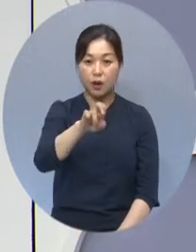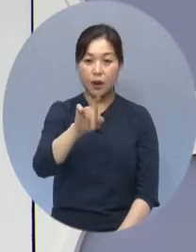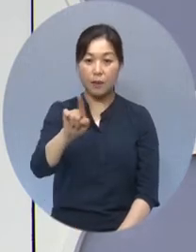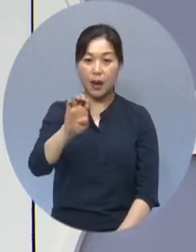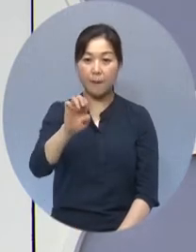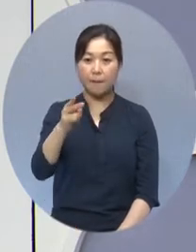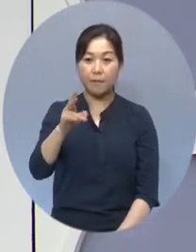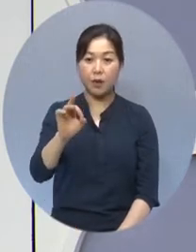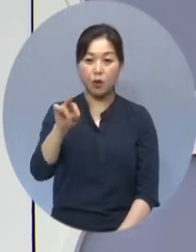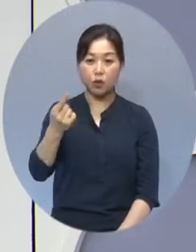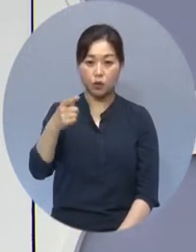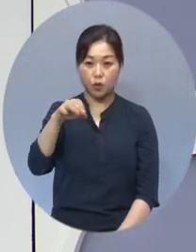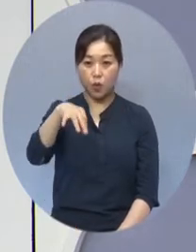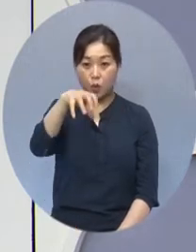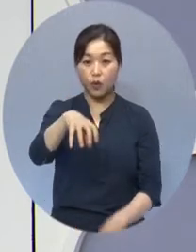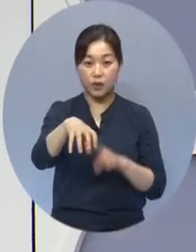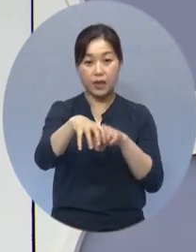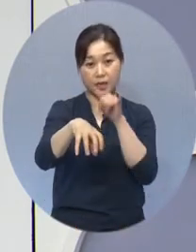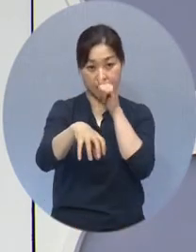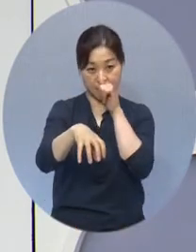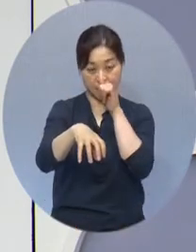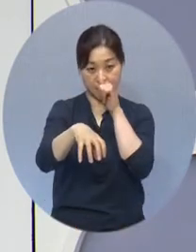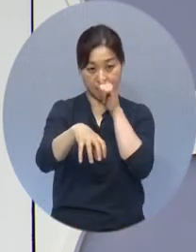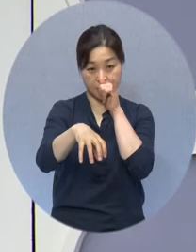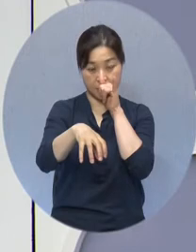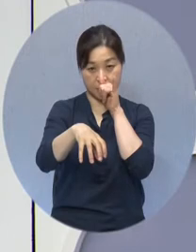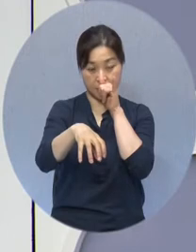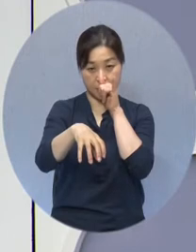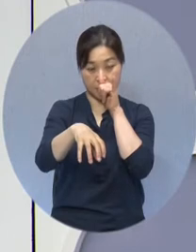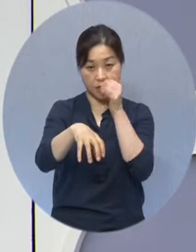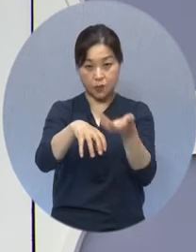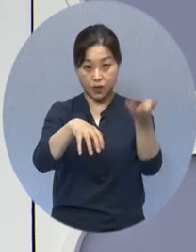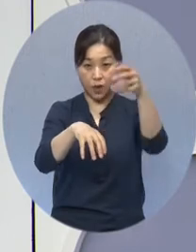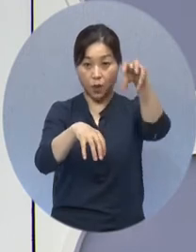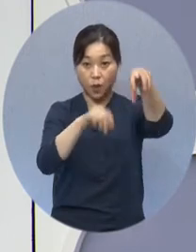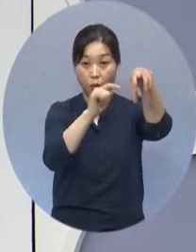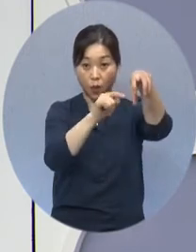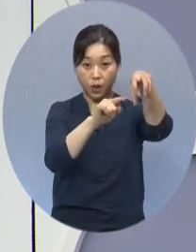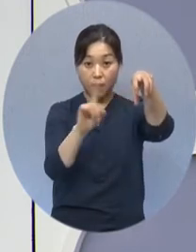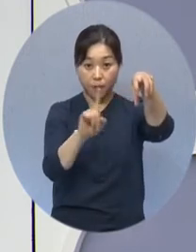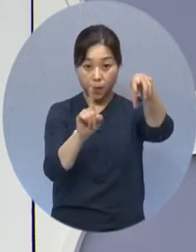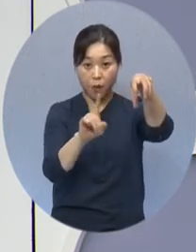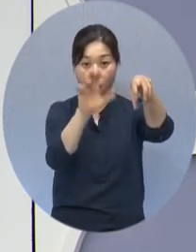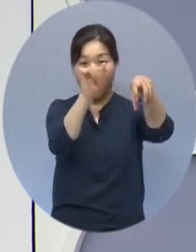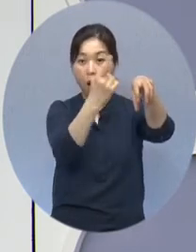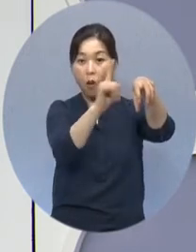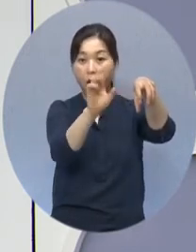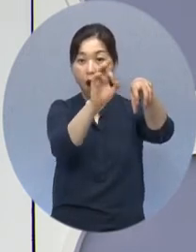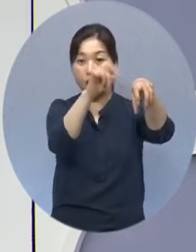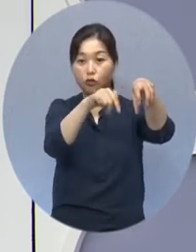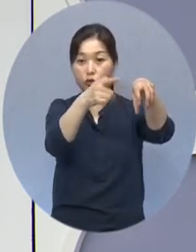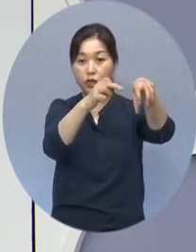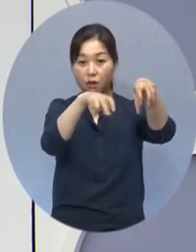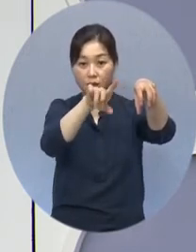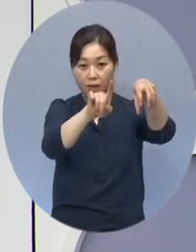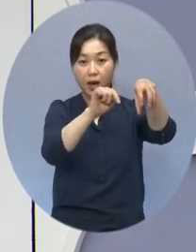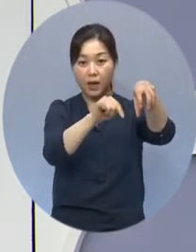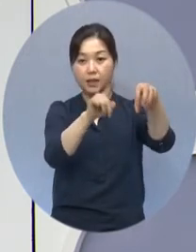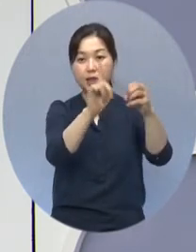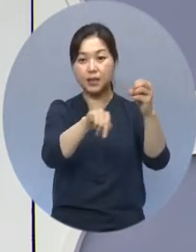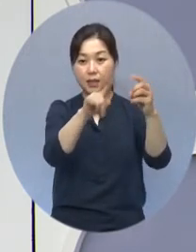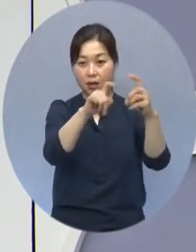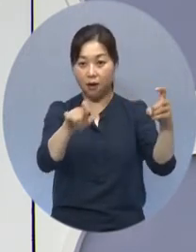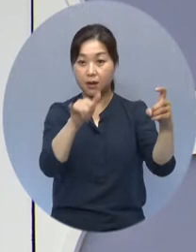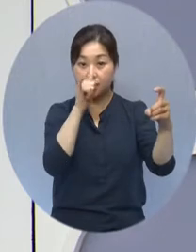있는데 맨 위에서부터 말씀을 드리면 우리 아우정사라는 아주 절이 있어요.